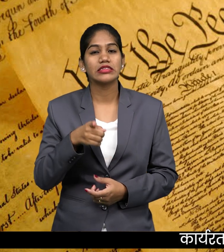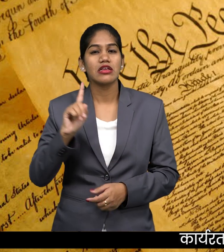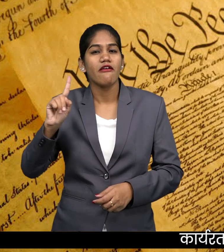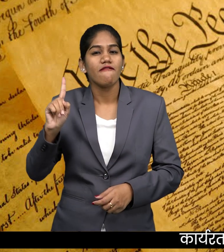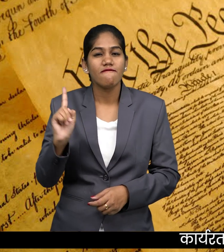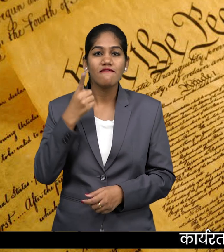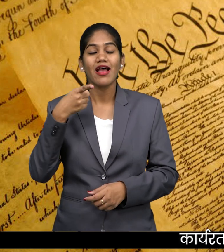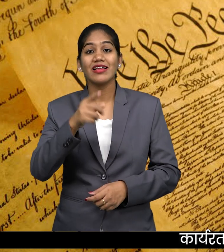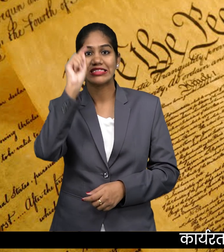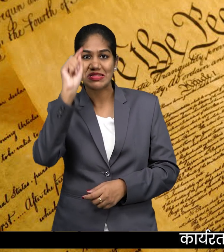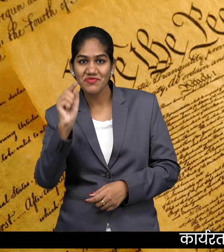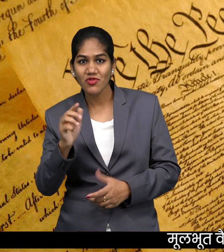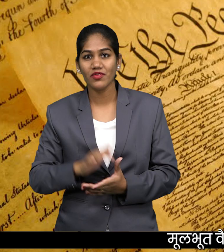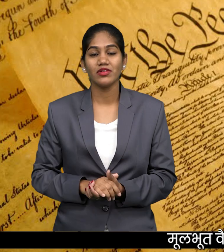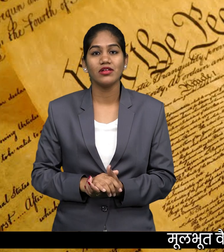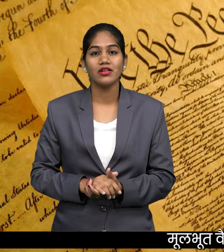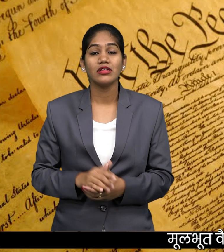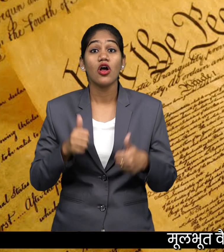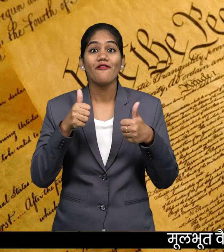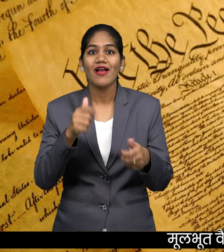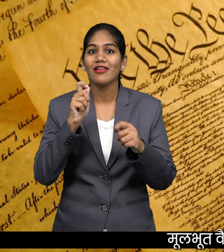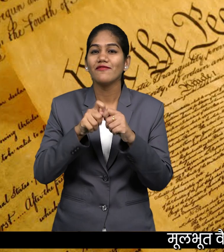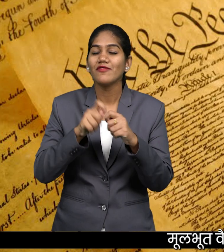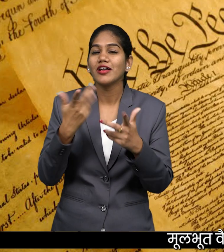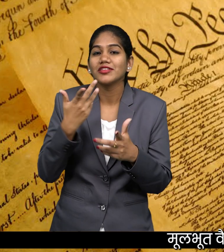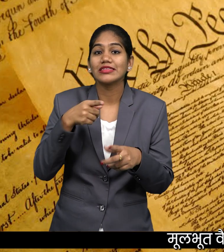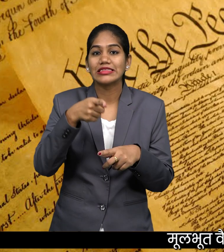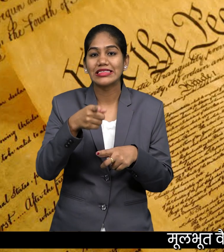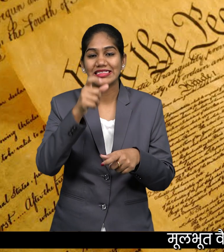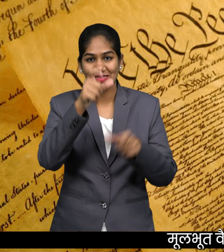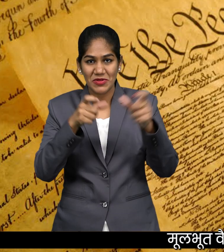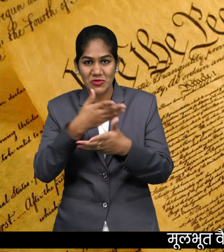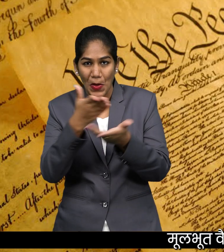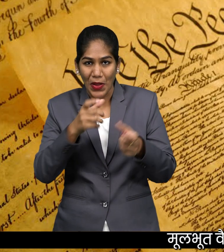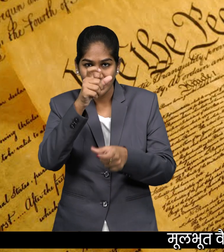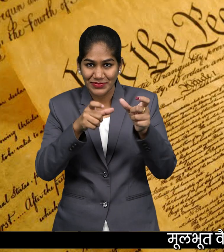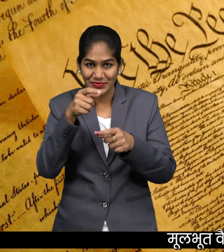असलेल्या लोकशाहीची मूलभूत वैशिष्ट्ये म्हणून ओळखतात.